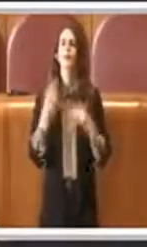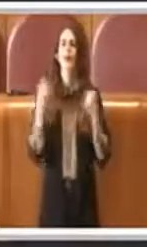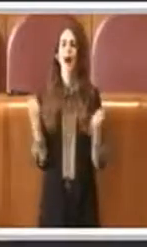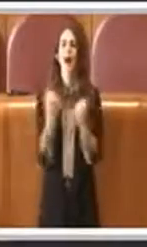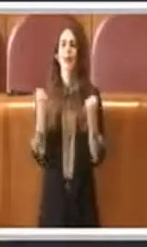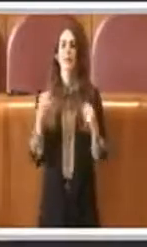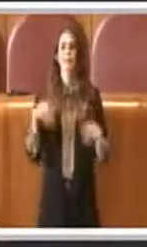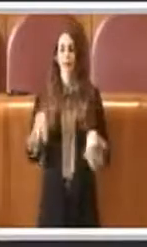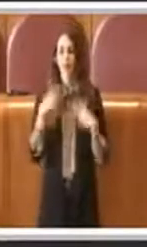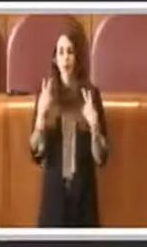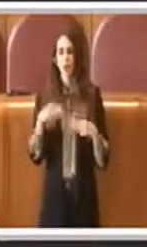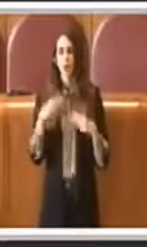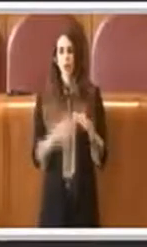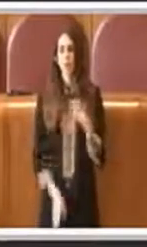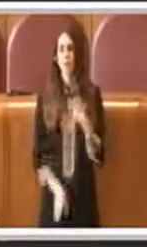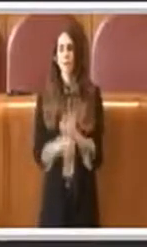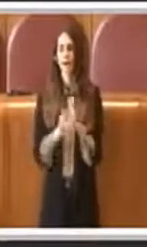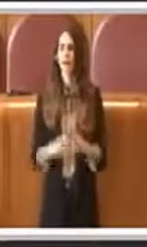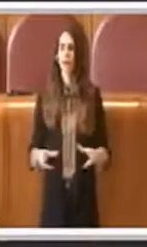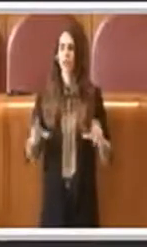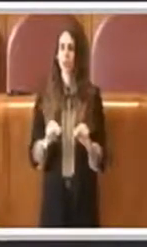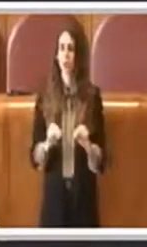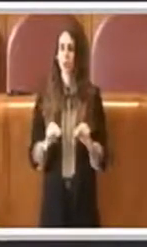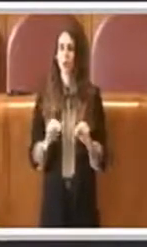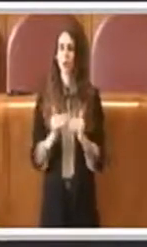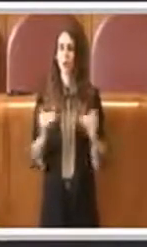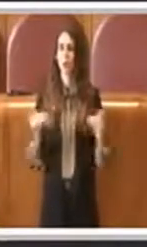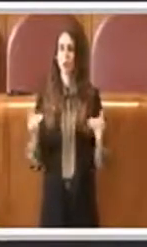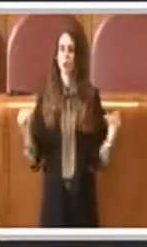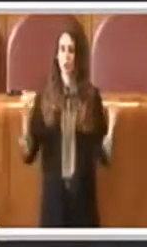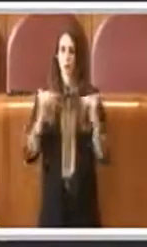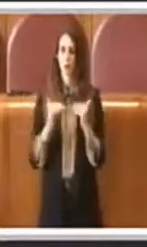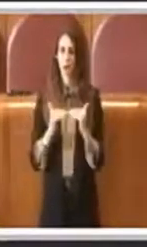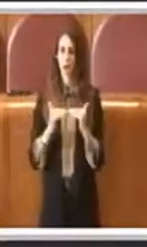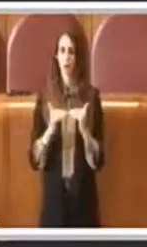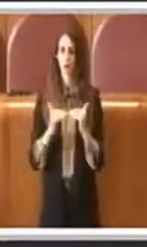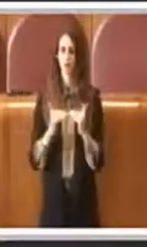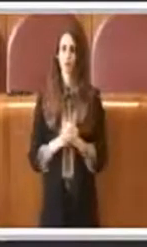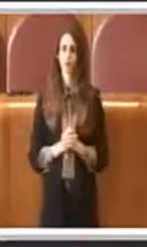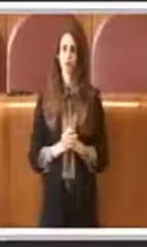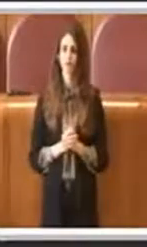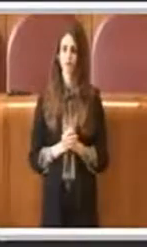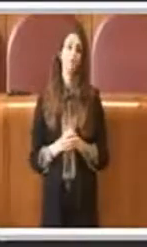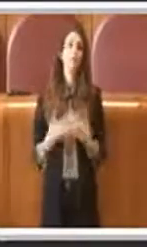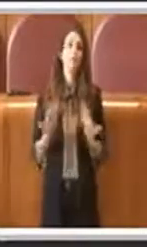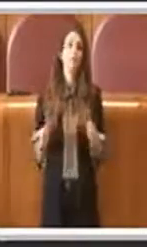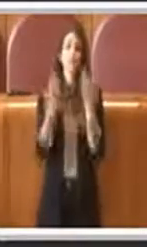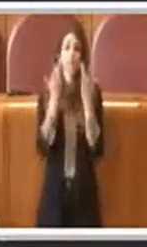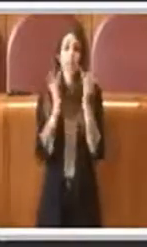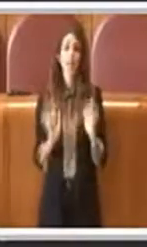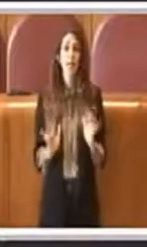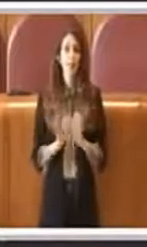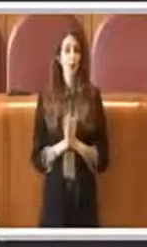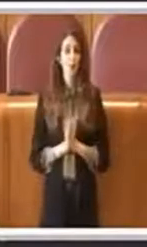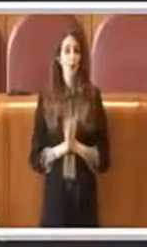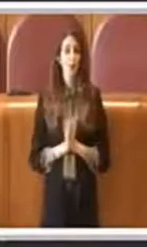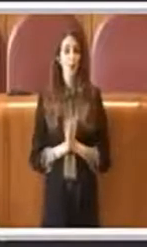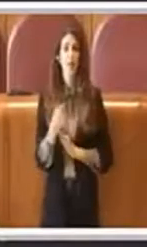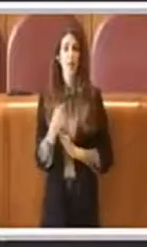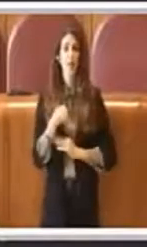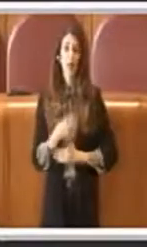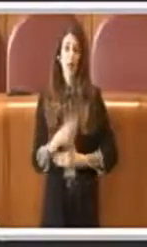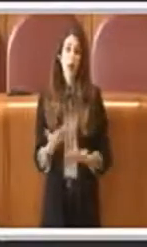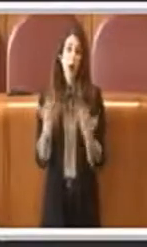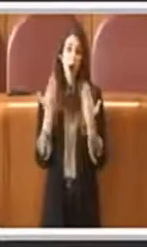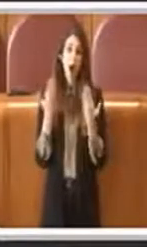dalla stessa dalla stessa allo stesso punto insomma in sostanza e quindi ecco questa è in sostanza una mozione mi auguro che